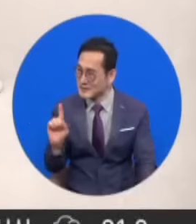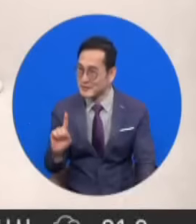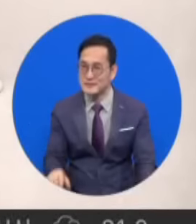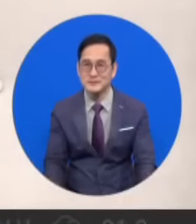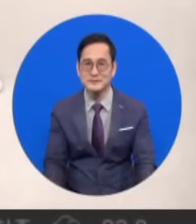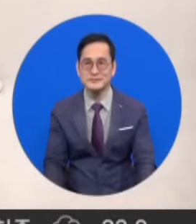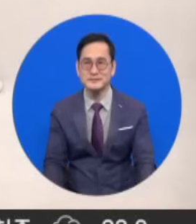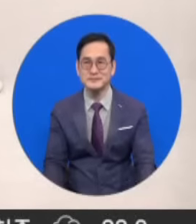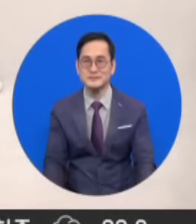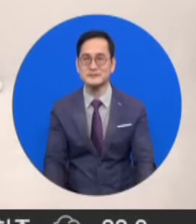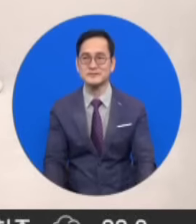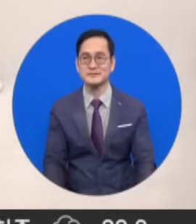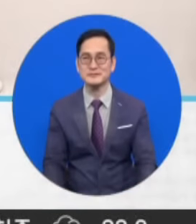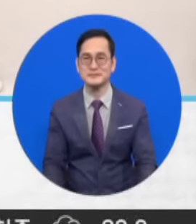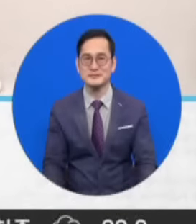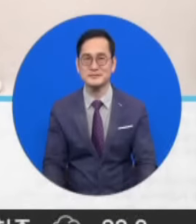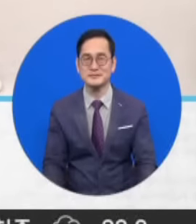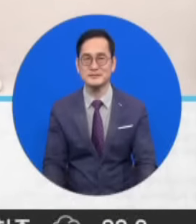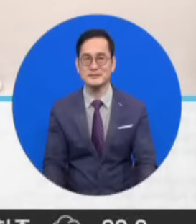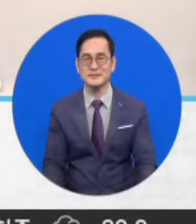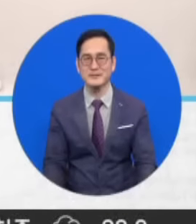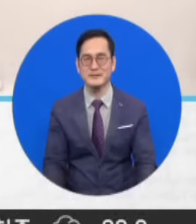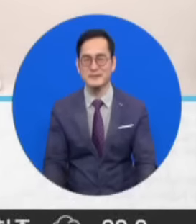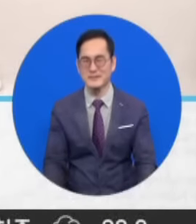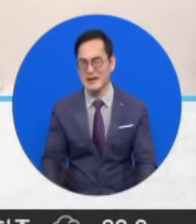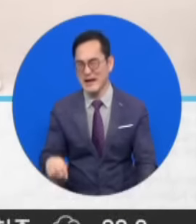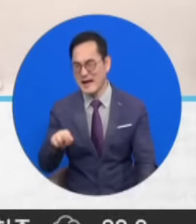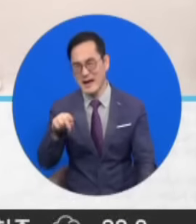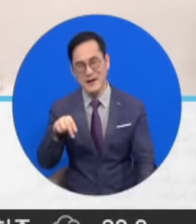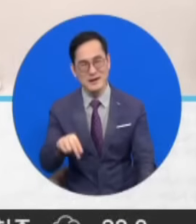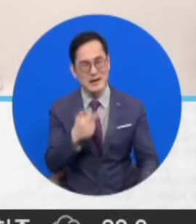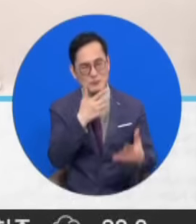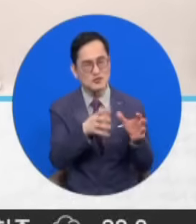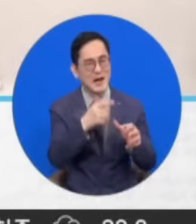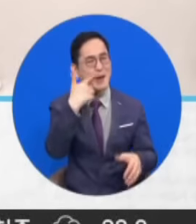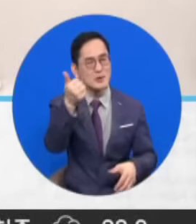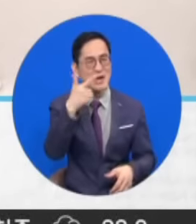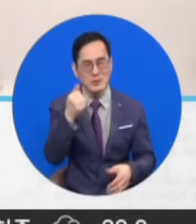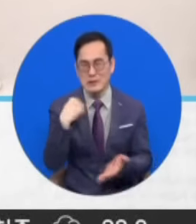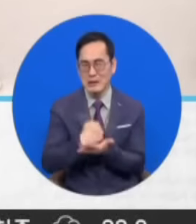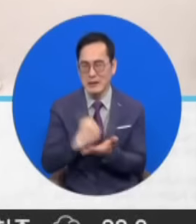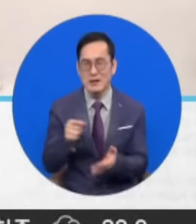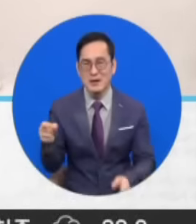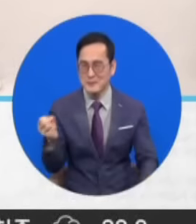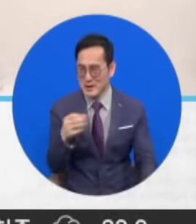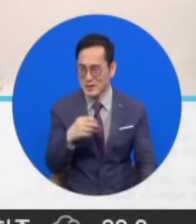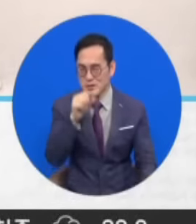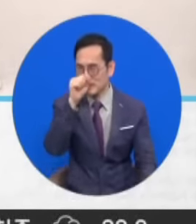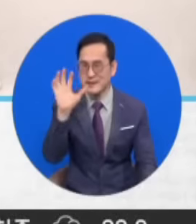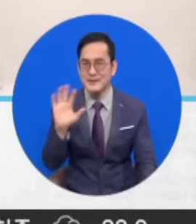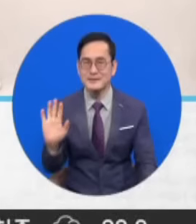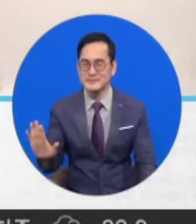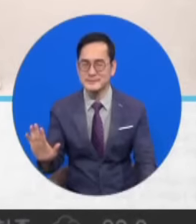뭐 저 말도 저는 적절하지 않다고 봐요. 운영위에서 뭐 민주당의 아버지가 나오는 건 맞지 않고 이제